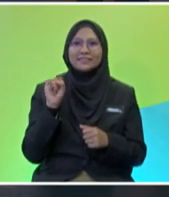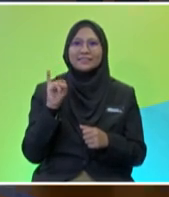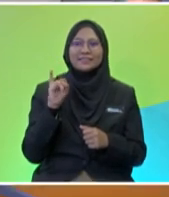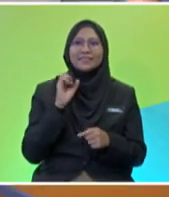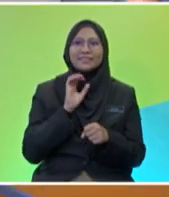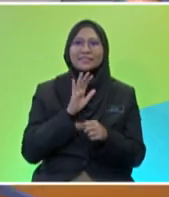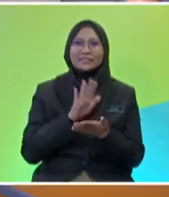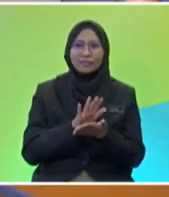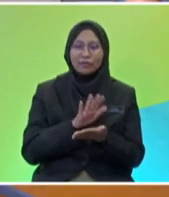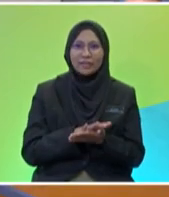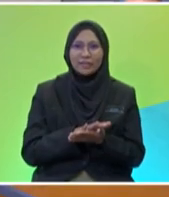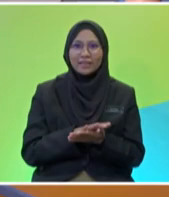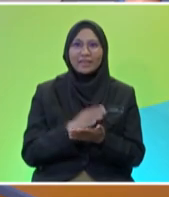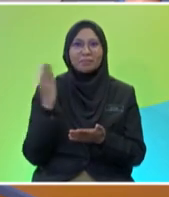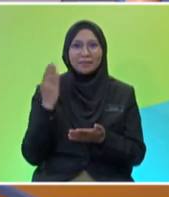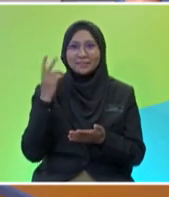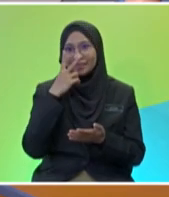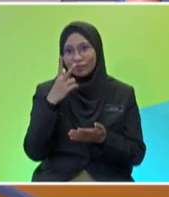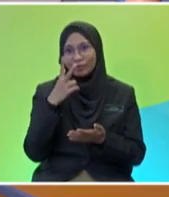ini adalah